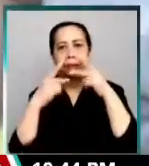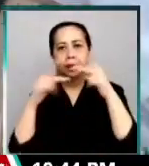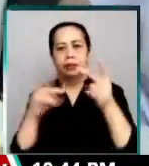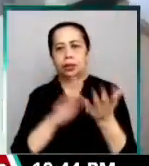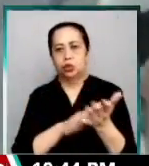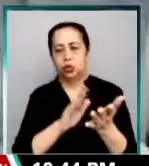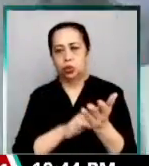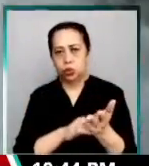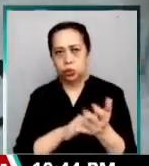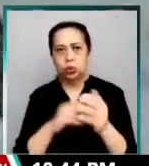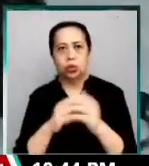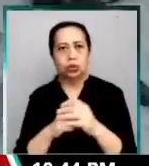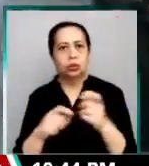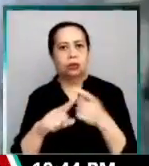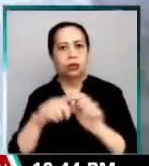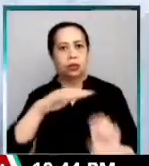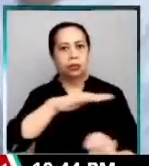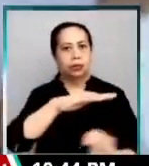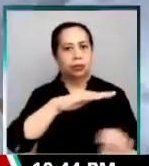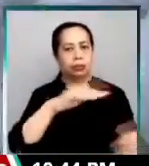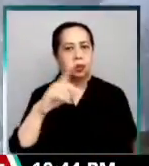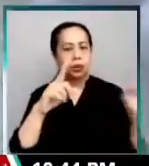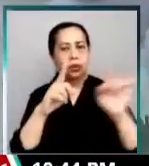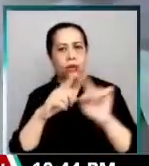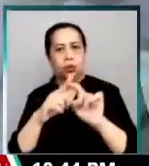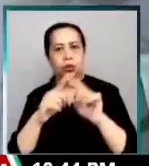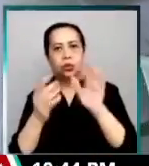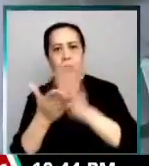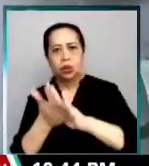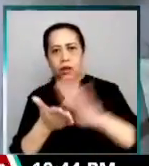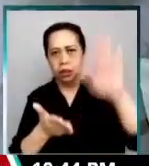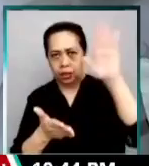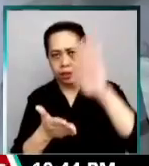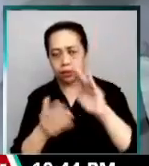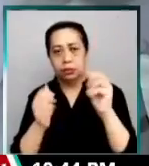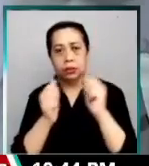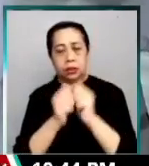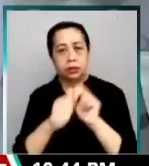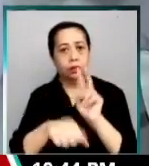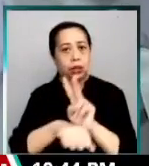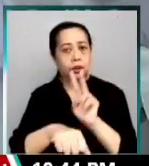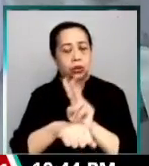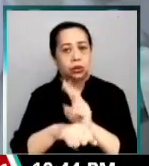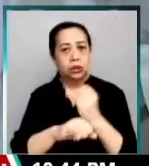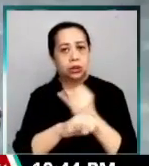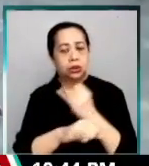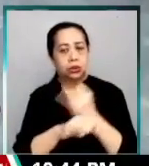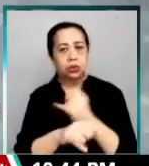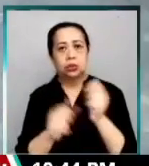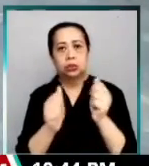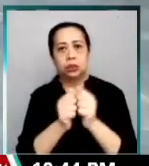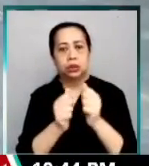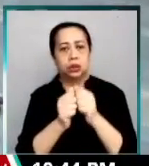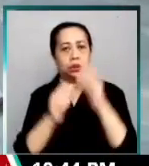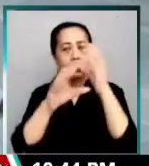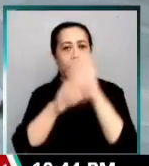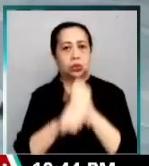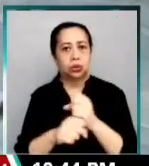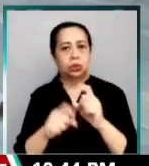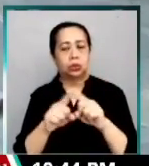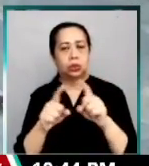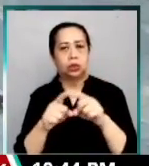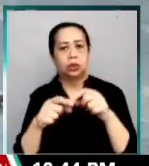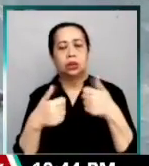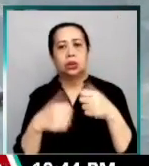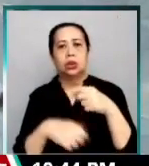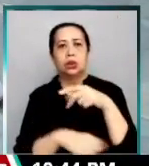paaralan mula elementarya hanggang kolehiyo, maging vocational institutes pati mga kumukuha ng postgraduate